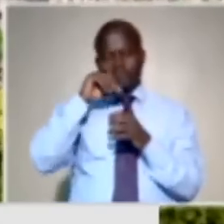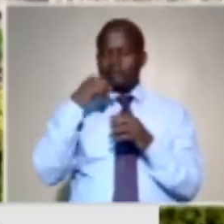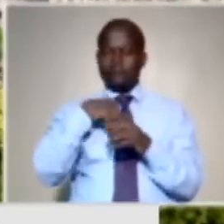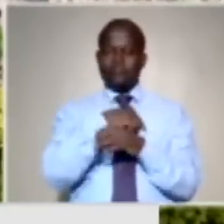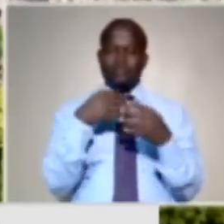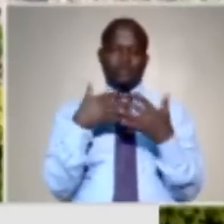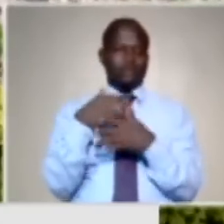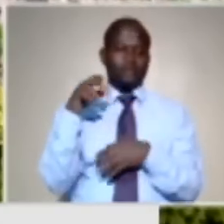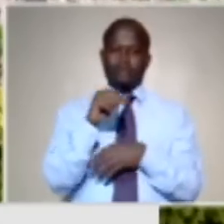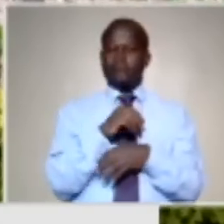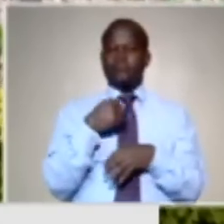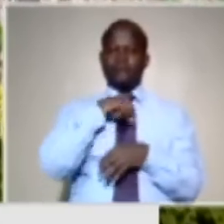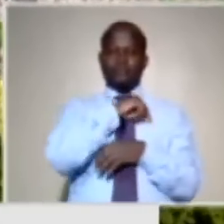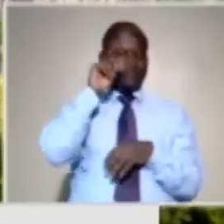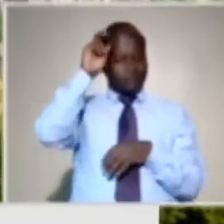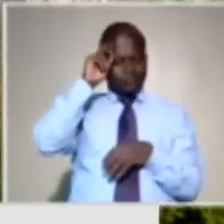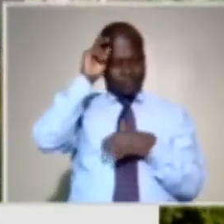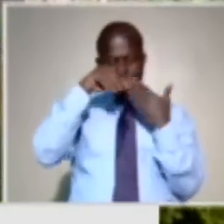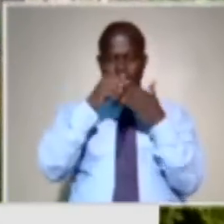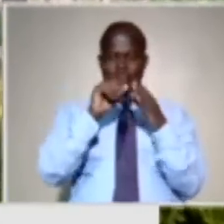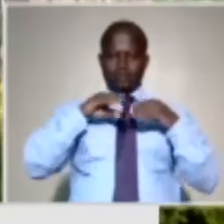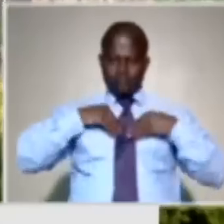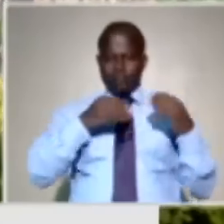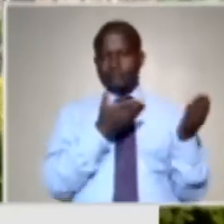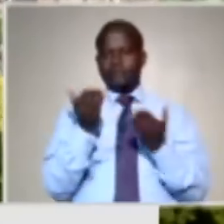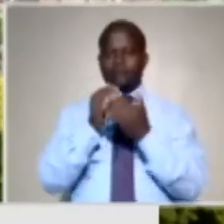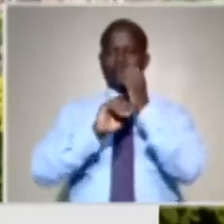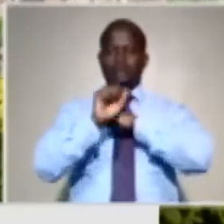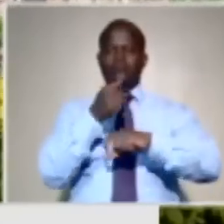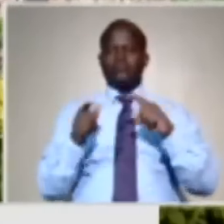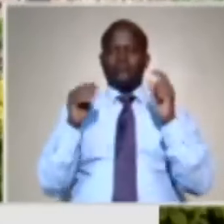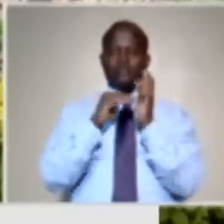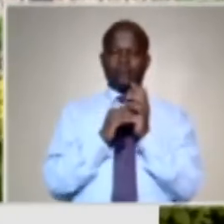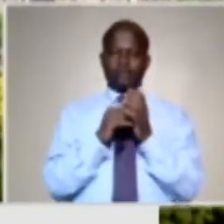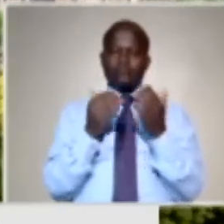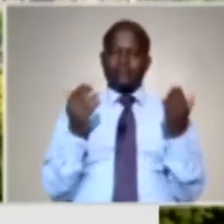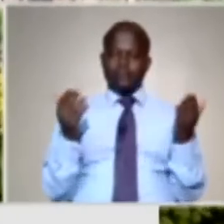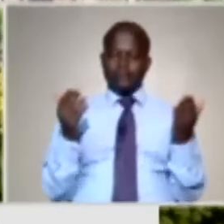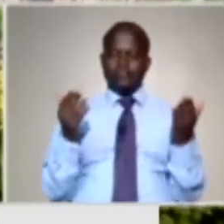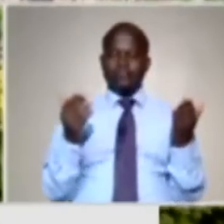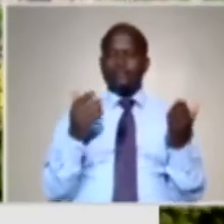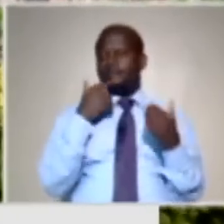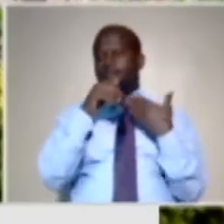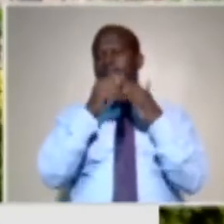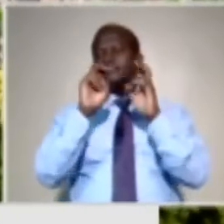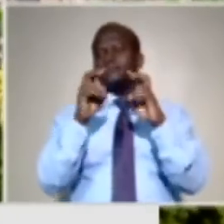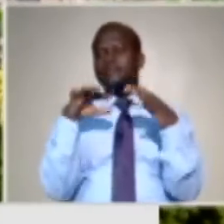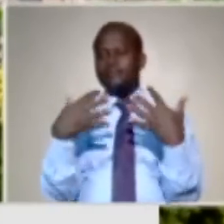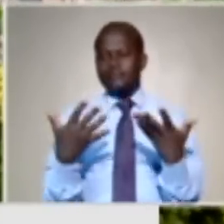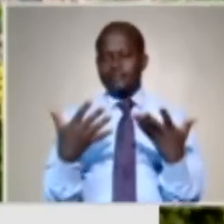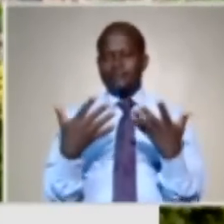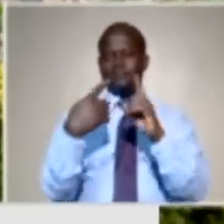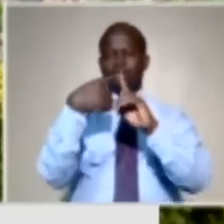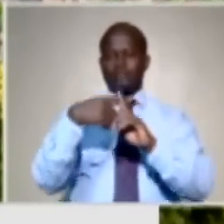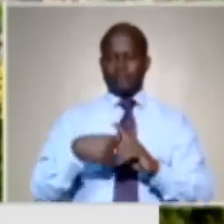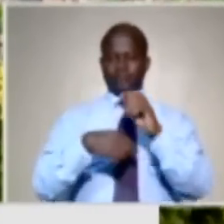ugitinya kuyikoresha. Numva rero bakwemera bakakira igikorwa, ariko bakaba se navuga ngo iki positive